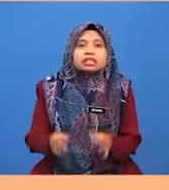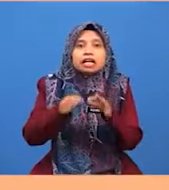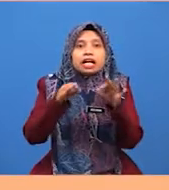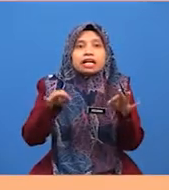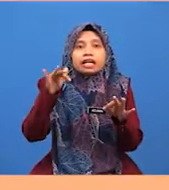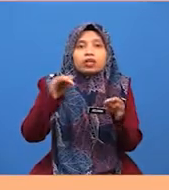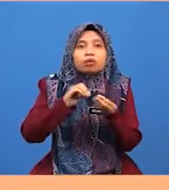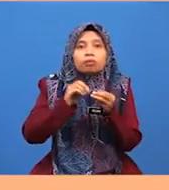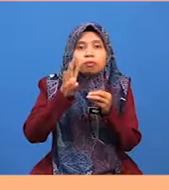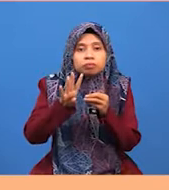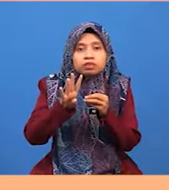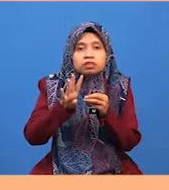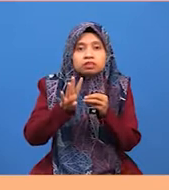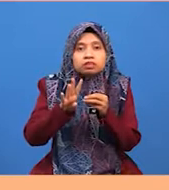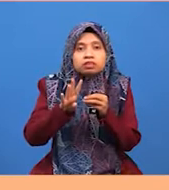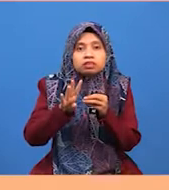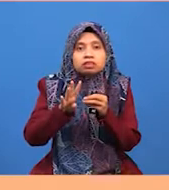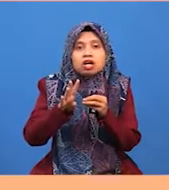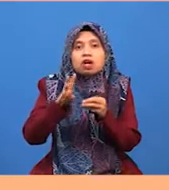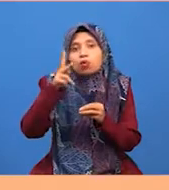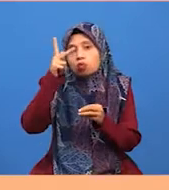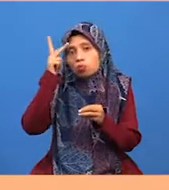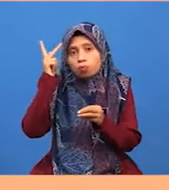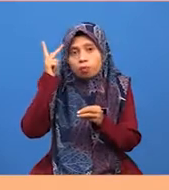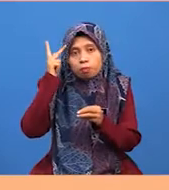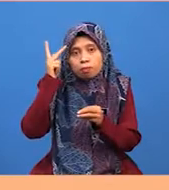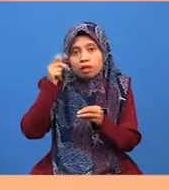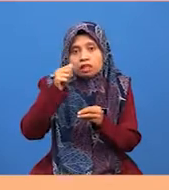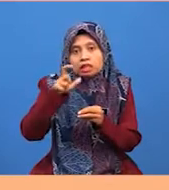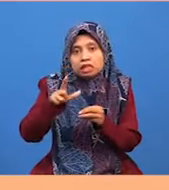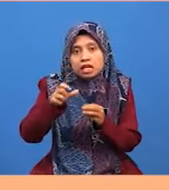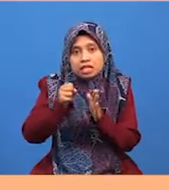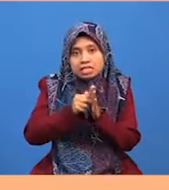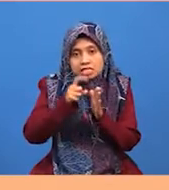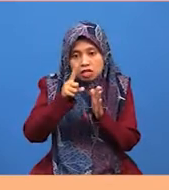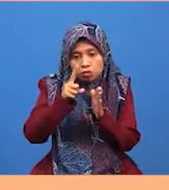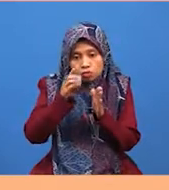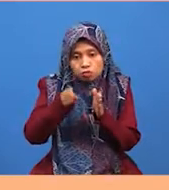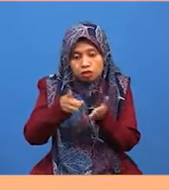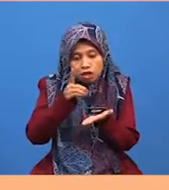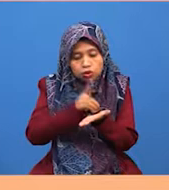Ayat yang keempat, Kumar ialah seorang doktor.